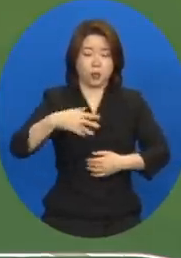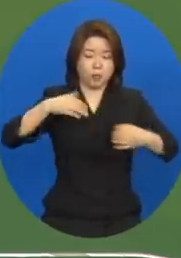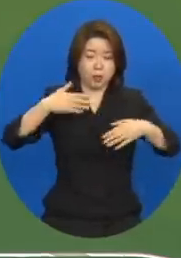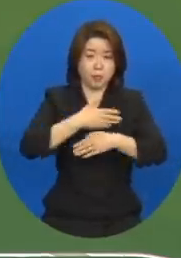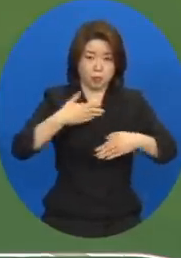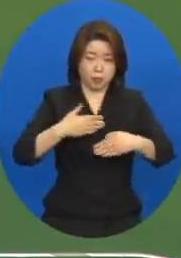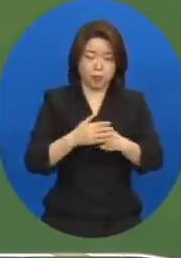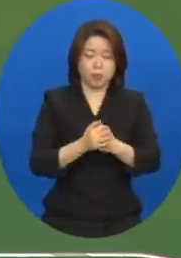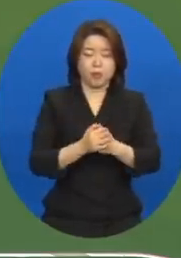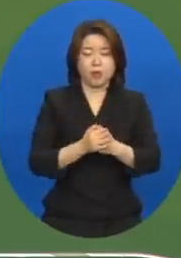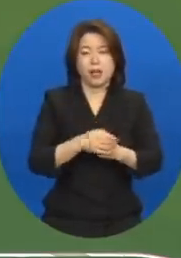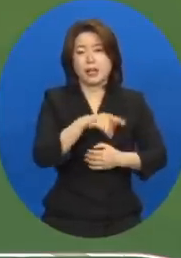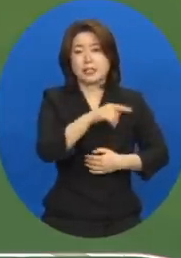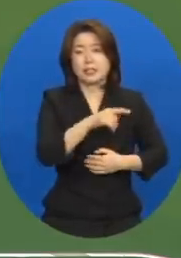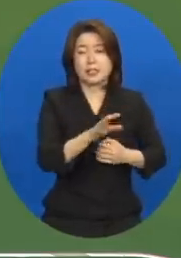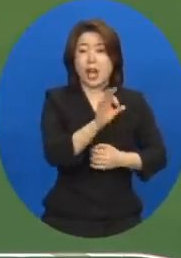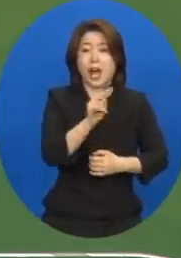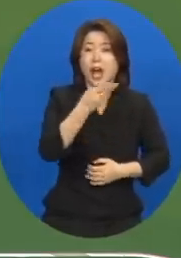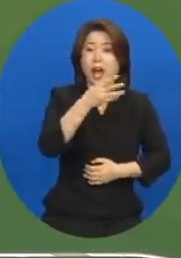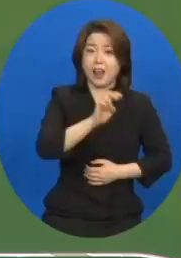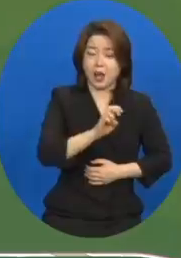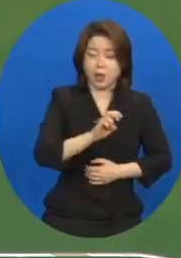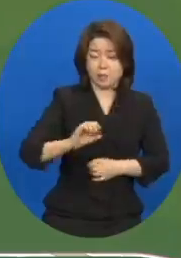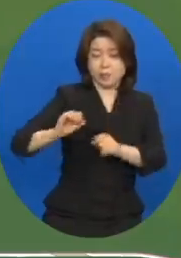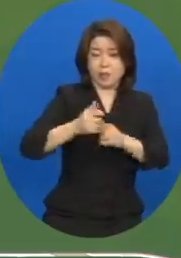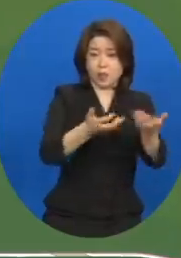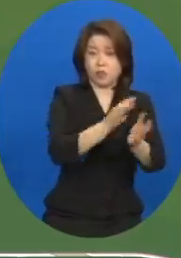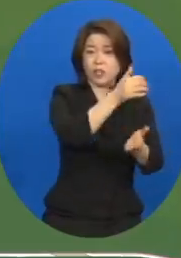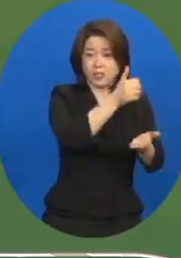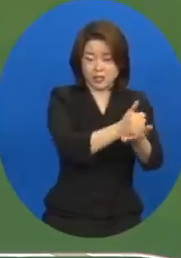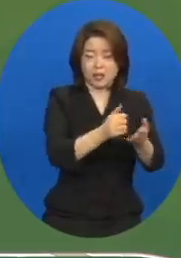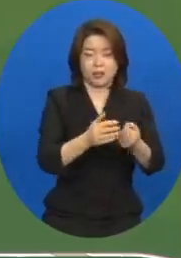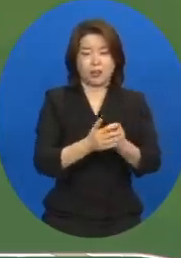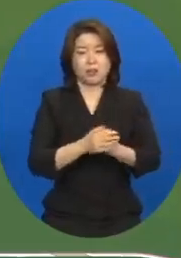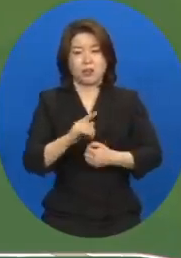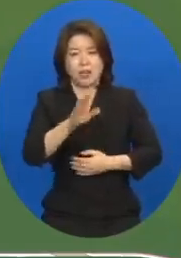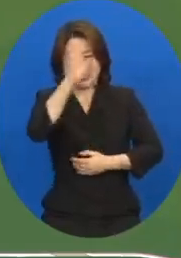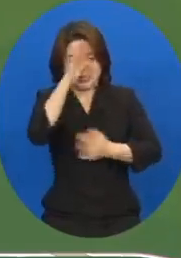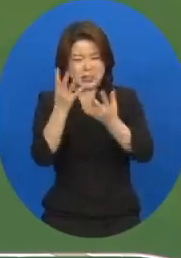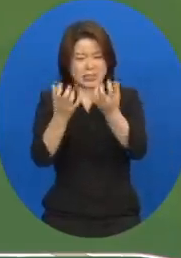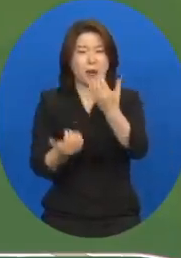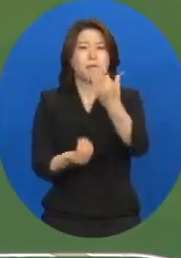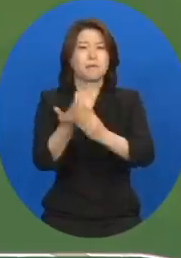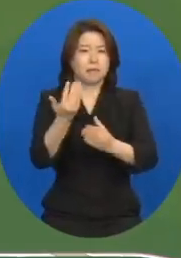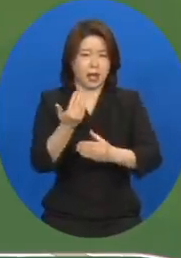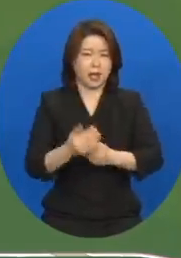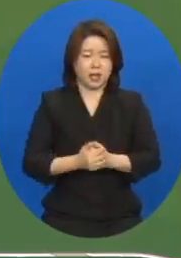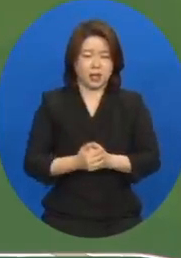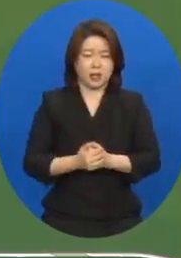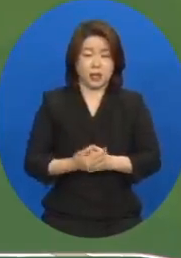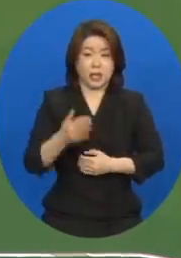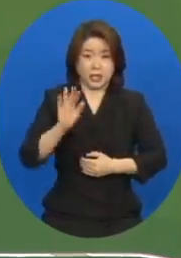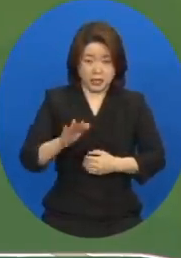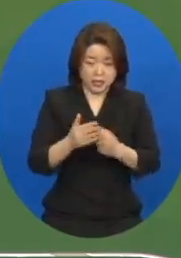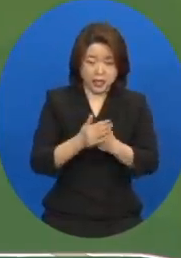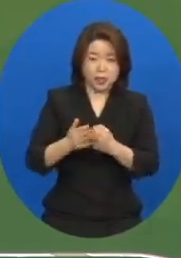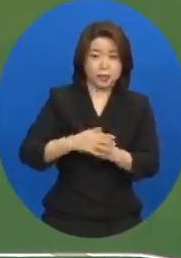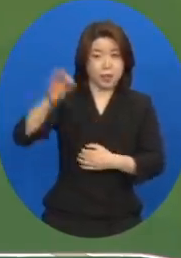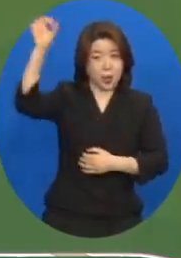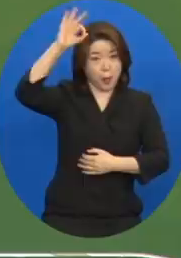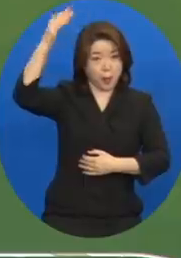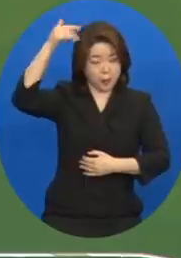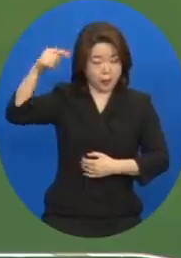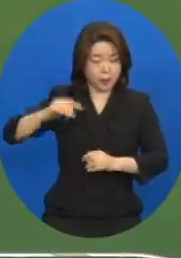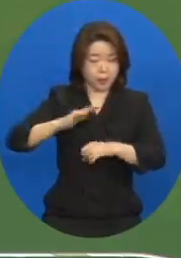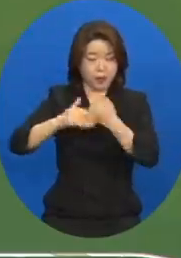그런데 나병에 걸렸습니다. 엘리사라는 선지자가 참 능력이 많다고 알고